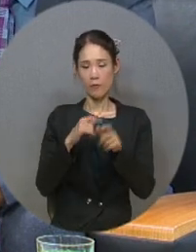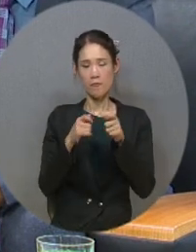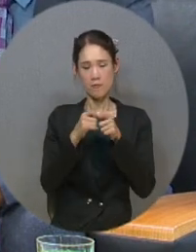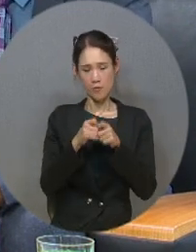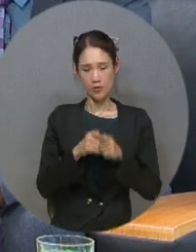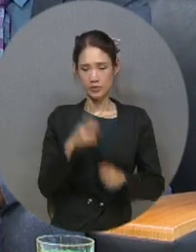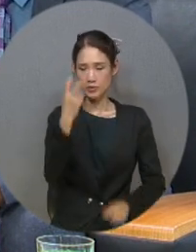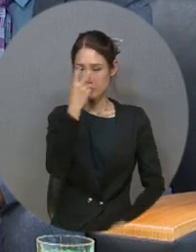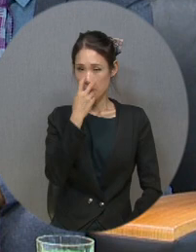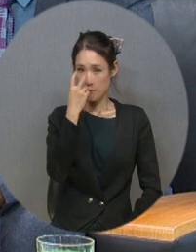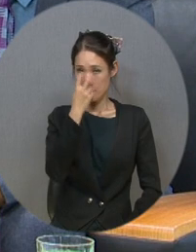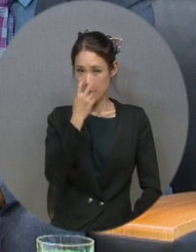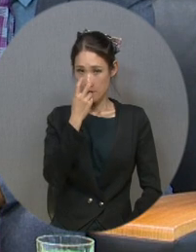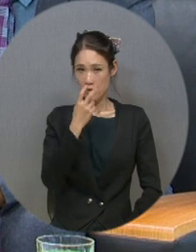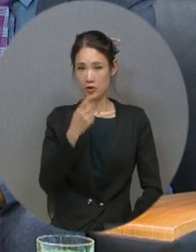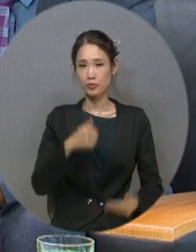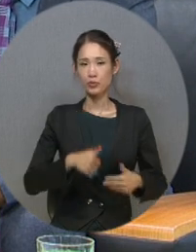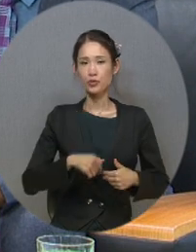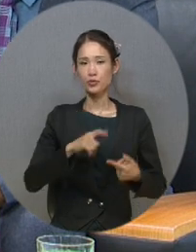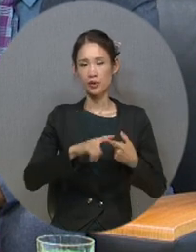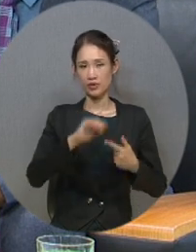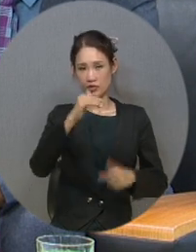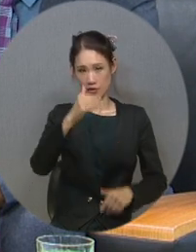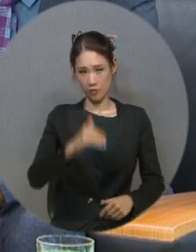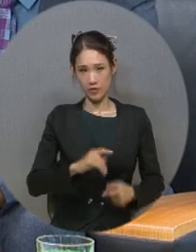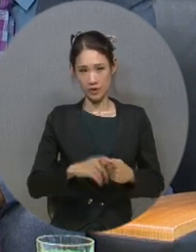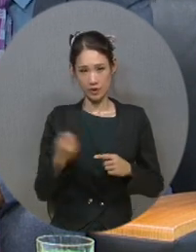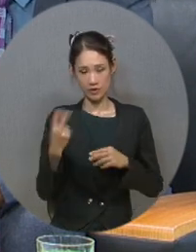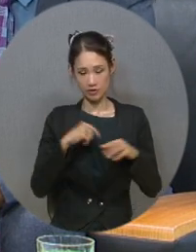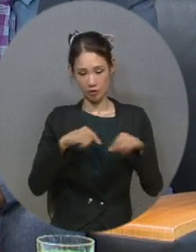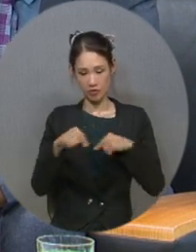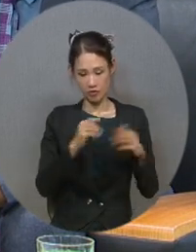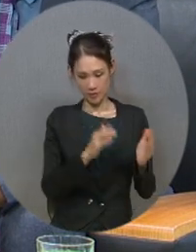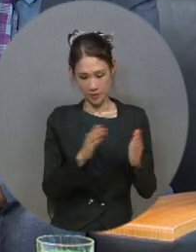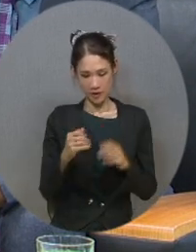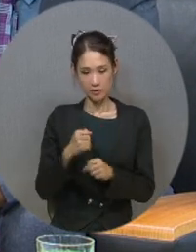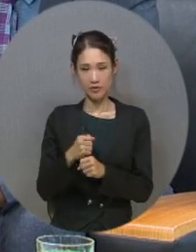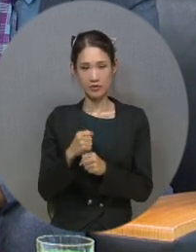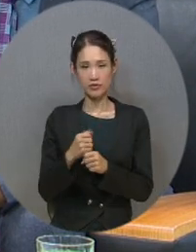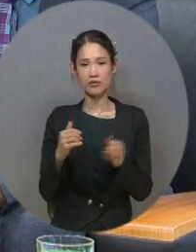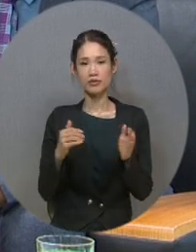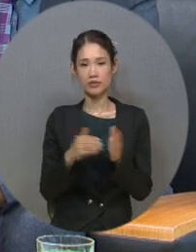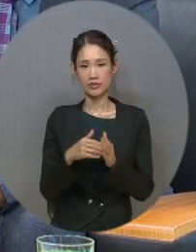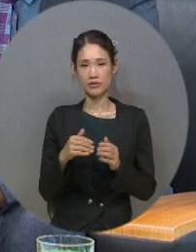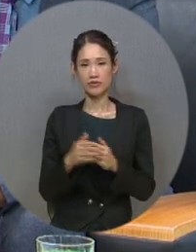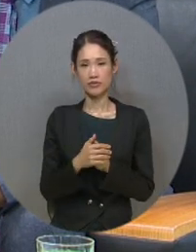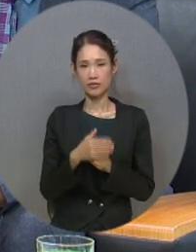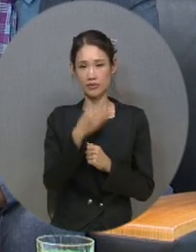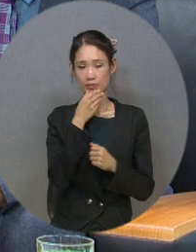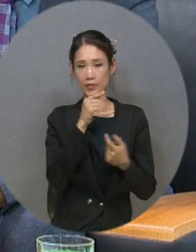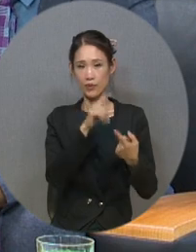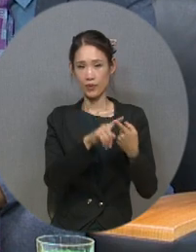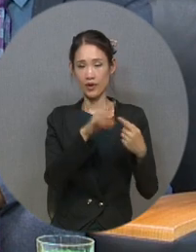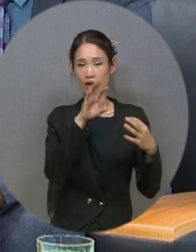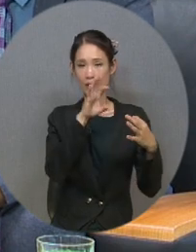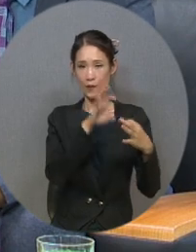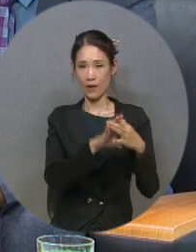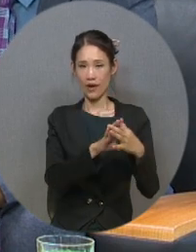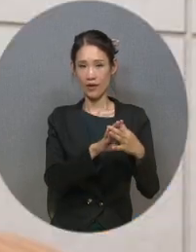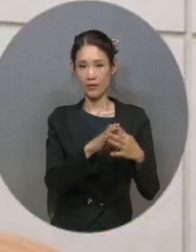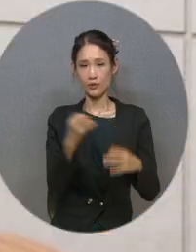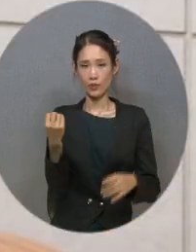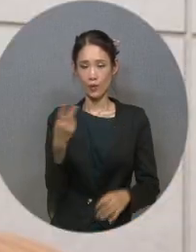점검하고 필요한 것들은 다시 정책을 마련해서 어떤 그 복지에 관한 한